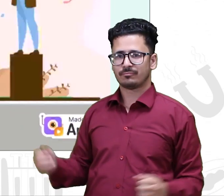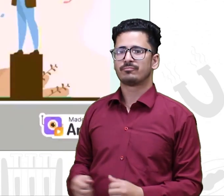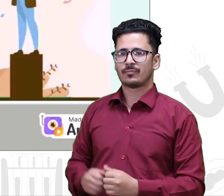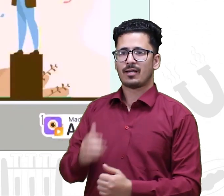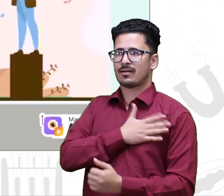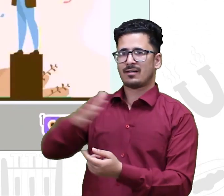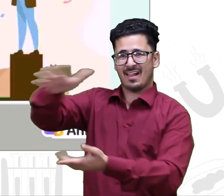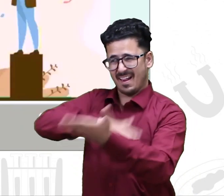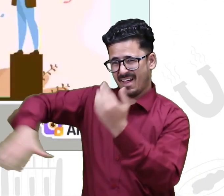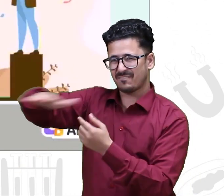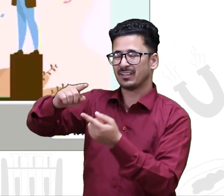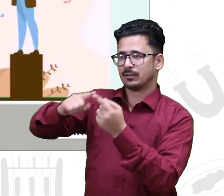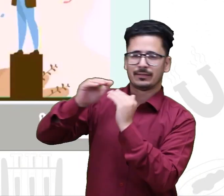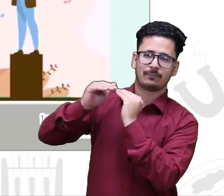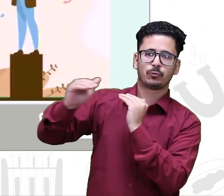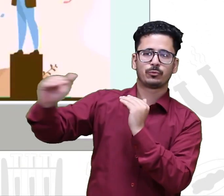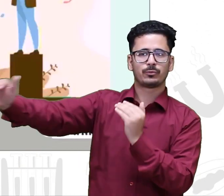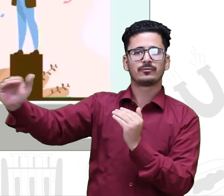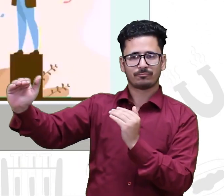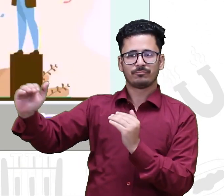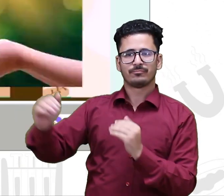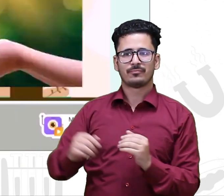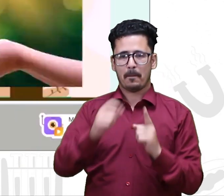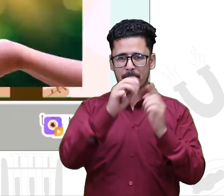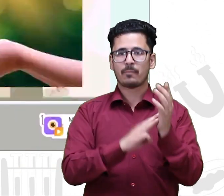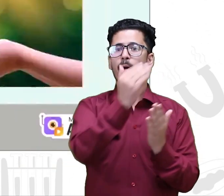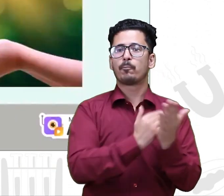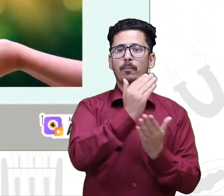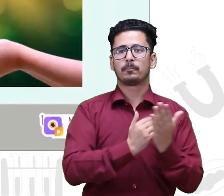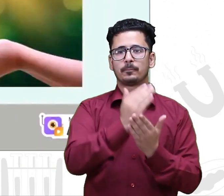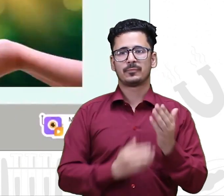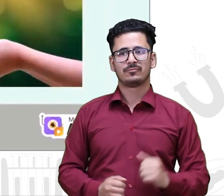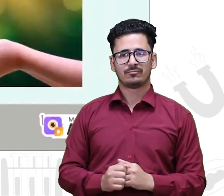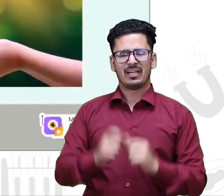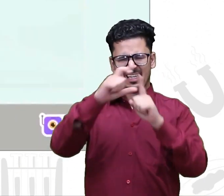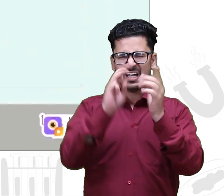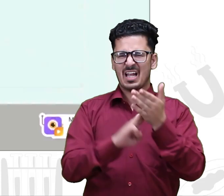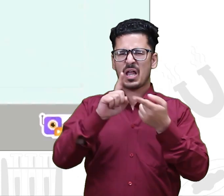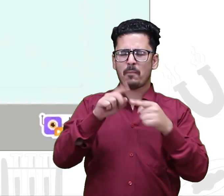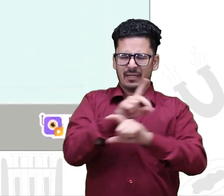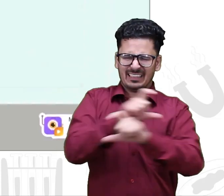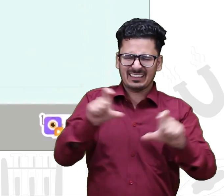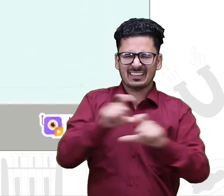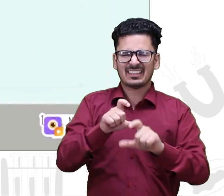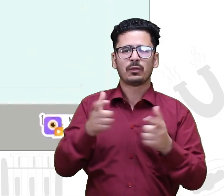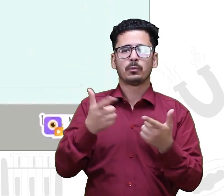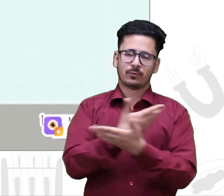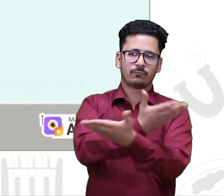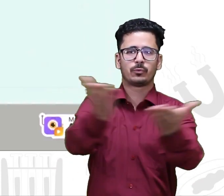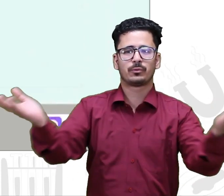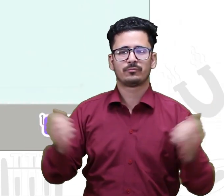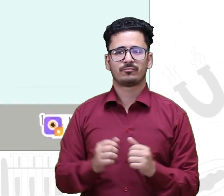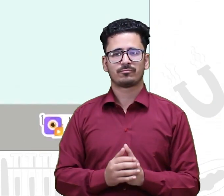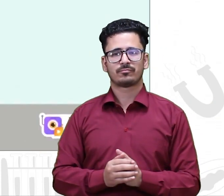रोजगार वाढविणे, निरंतर हरित पर्यावरण, प्रधानमंत्री उज्ज्वला योजनेस सहाय्य करणे, प्रत्येक भारतीय नागरिकास स्वच्छ